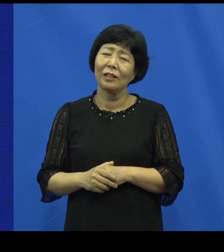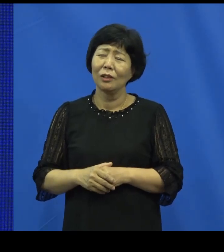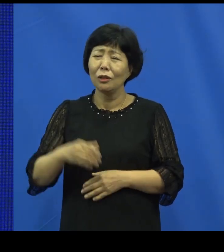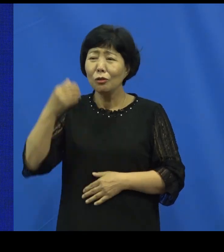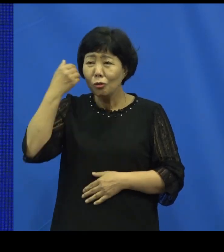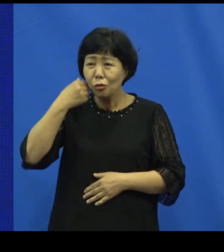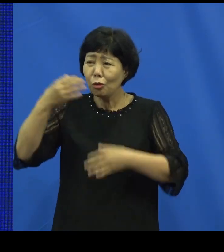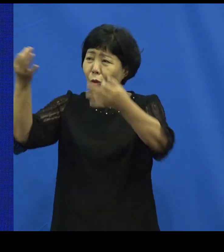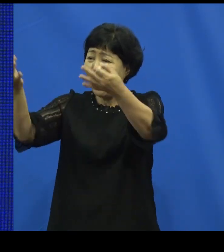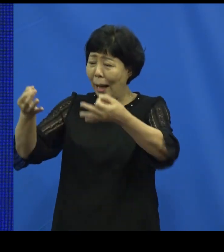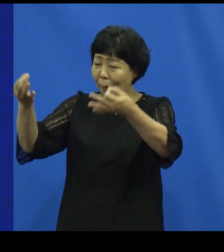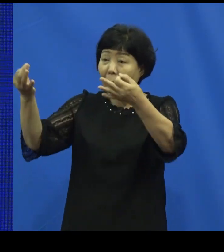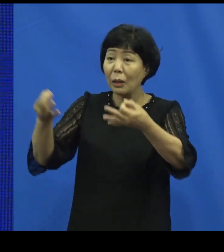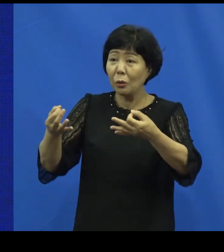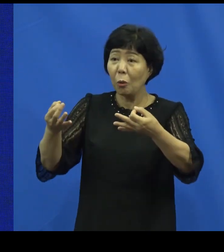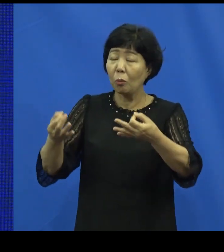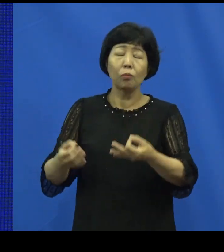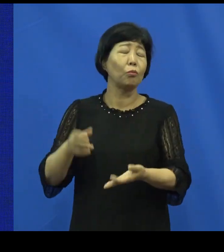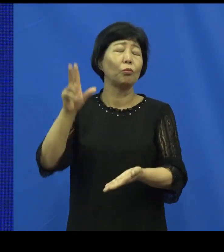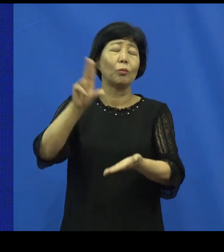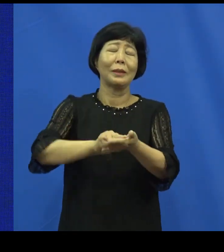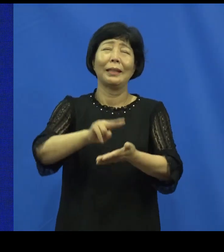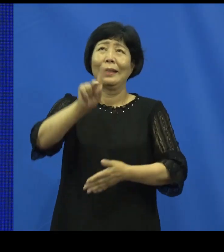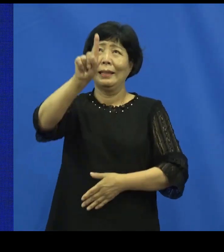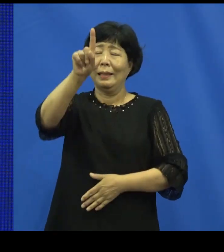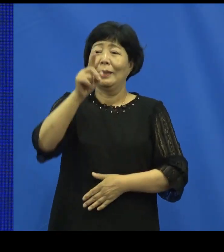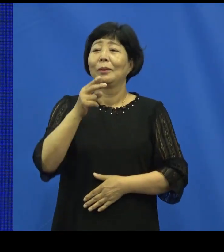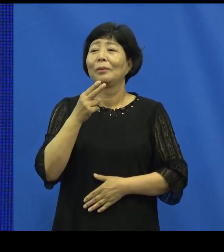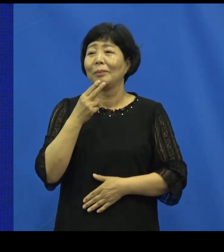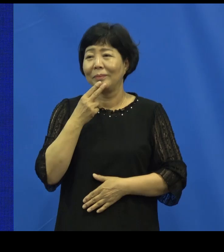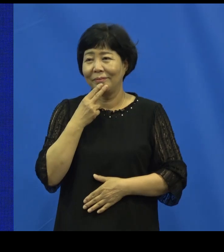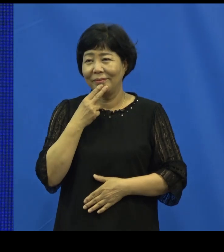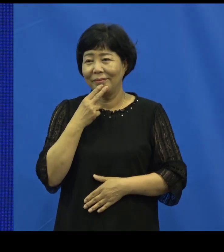보여줘도 문제될 것이 없는.